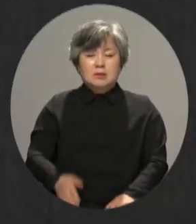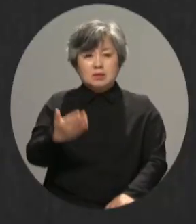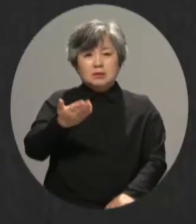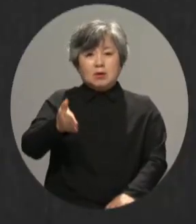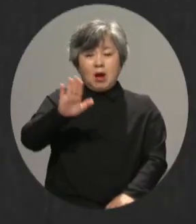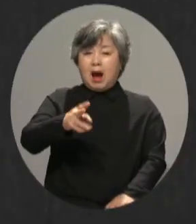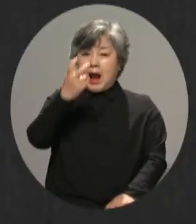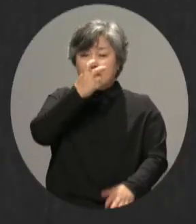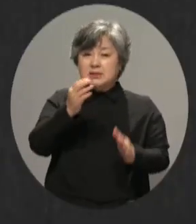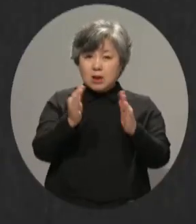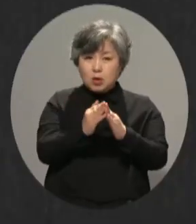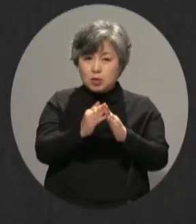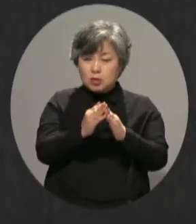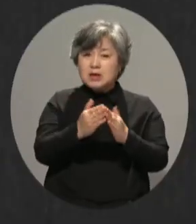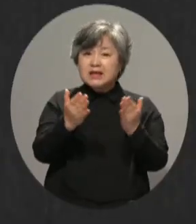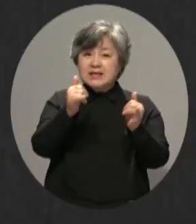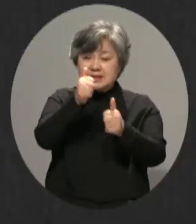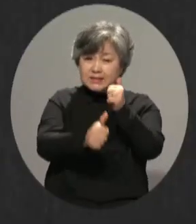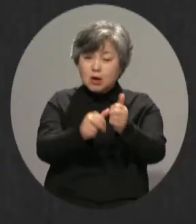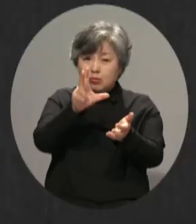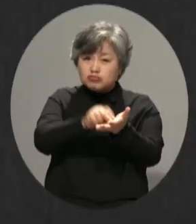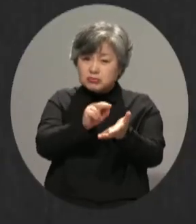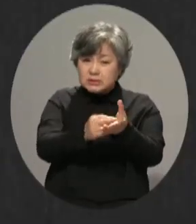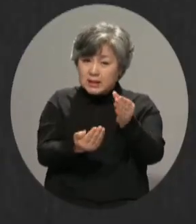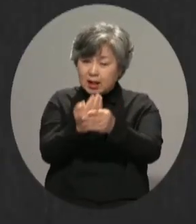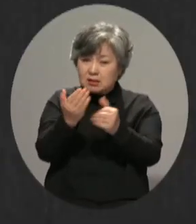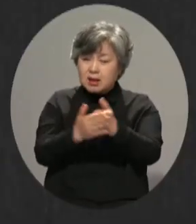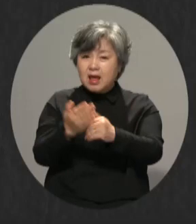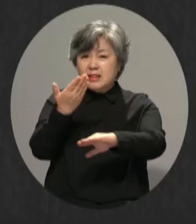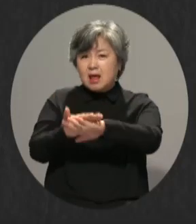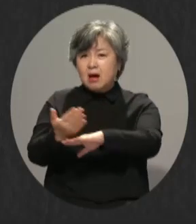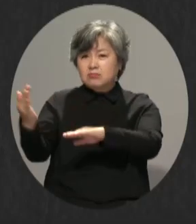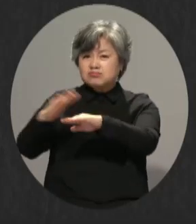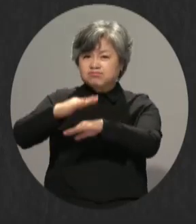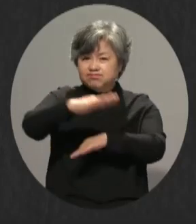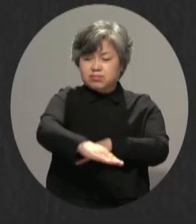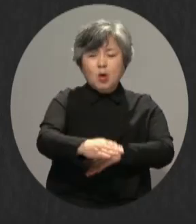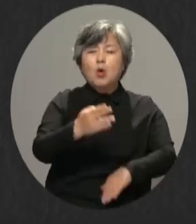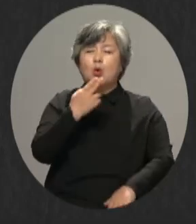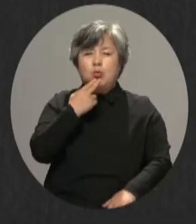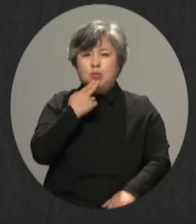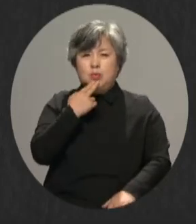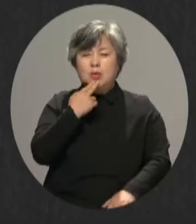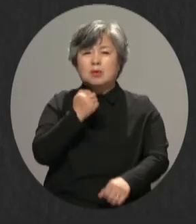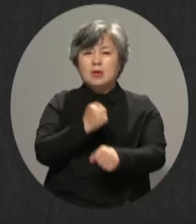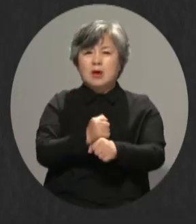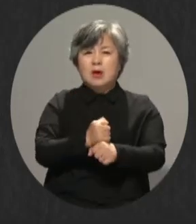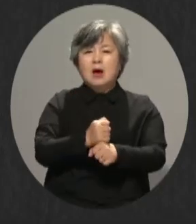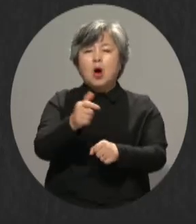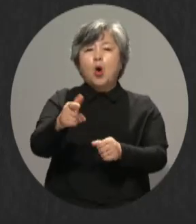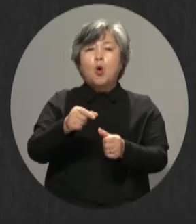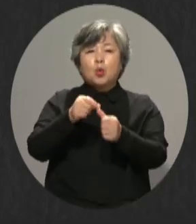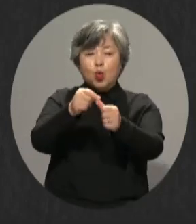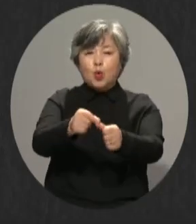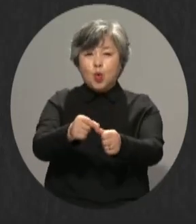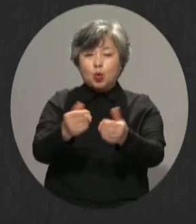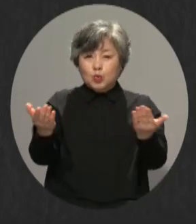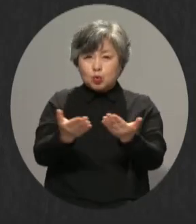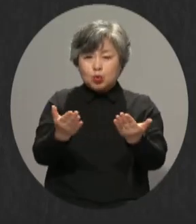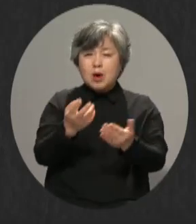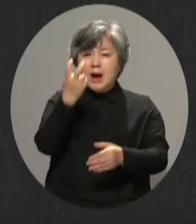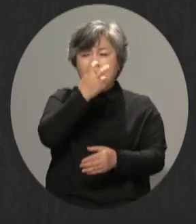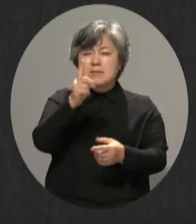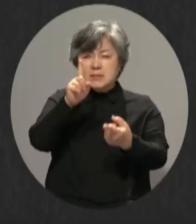그러나 감사원은 출제 과정에서 외부 개입이나 난이도 조작 정황은 발견할 수 없었다 는 고용노동부의 선행 감사